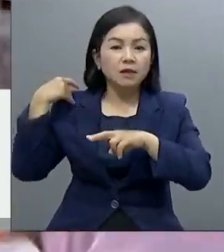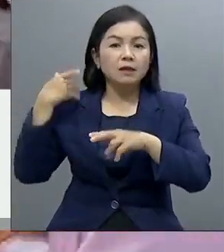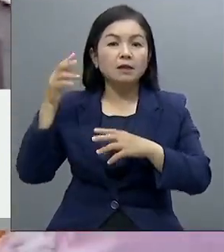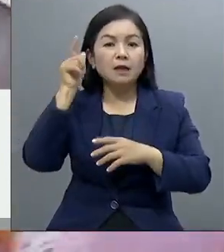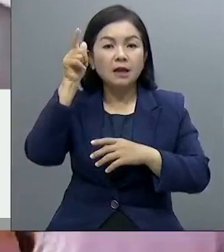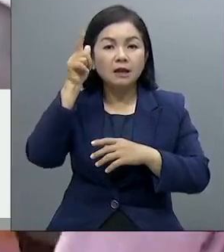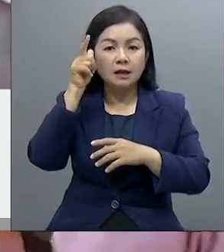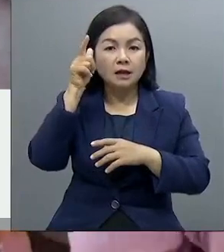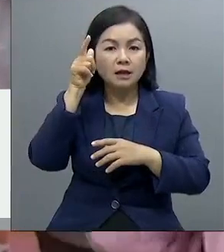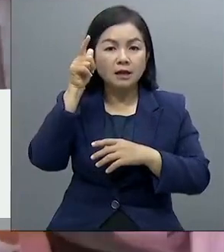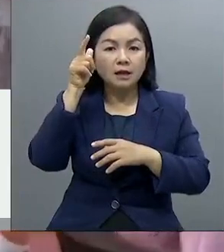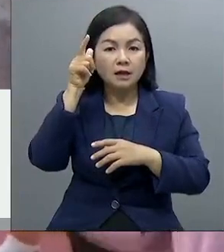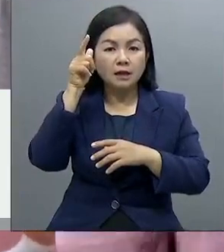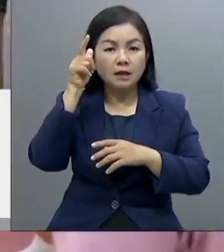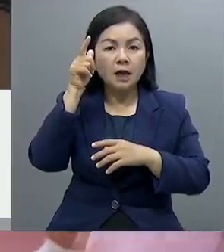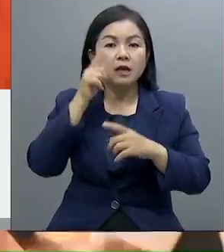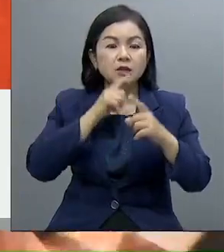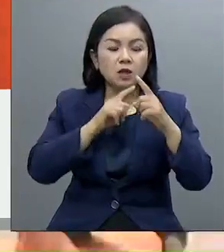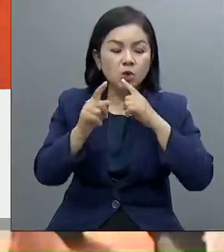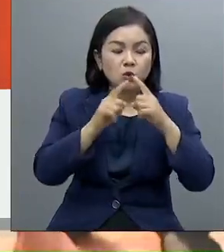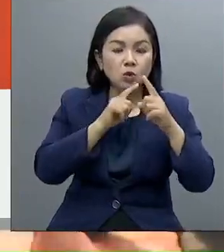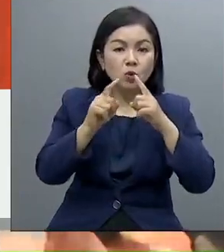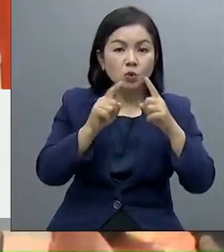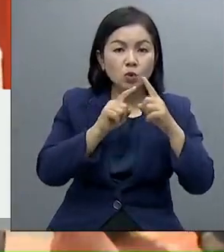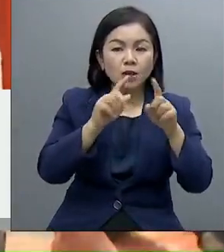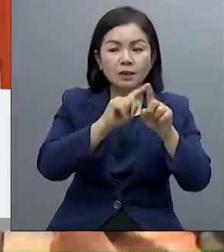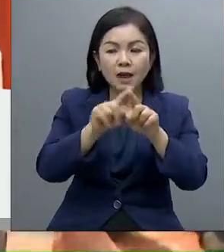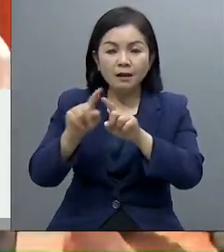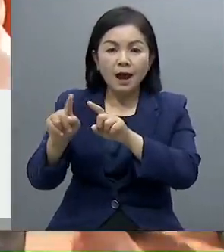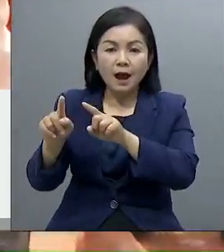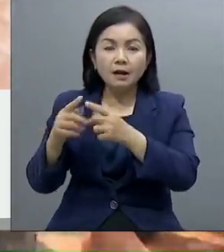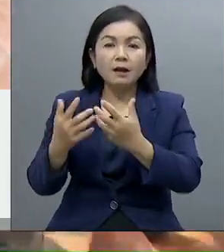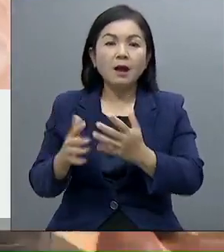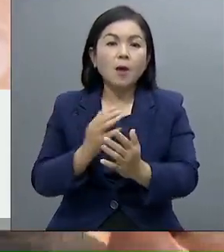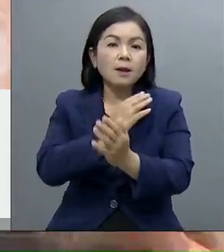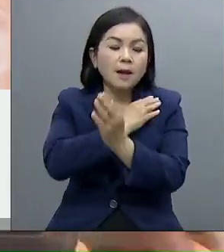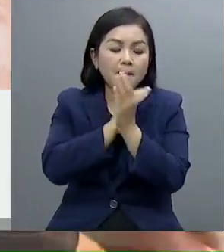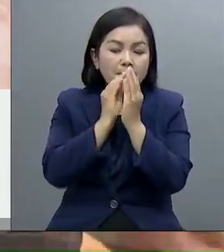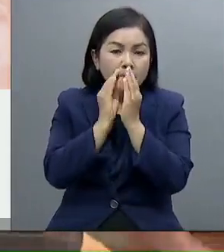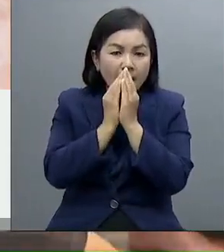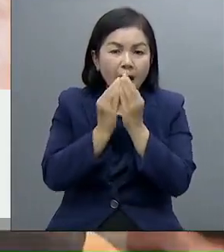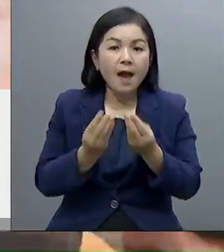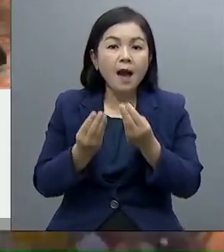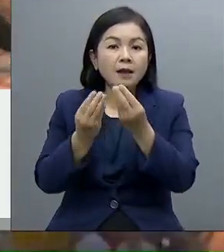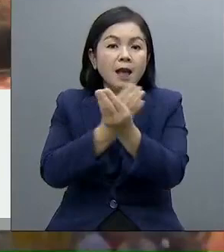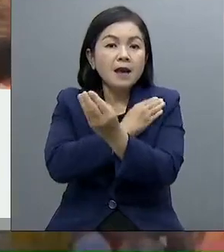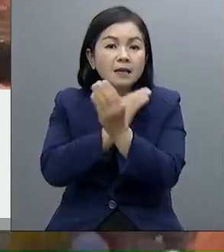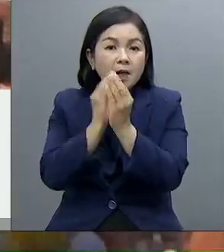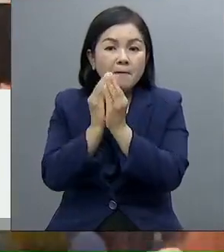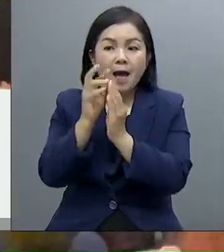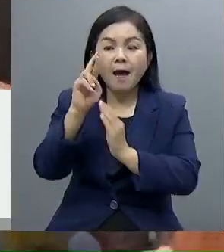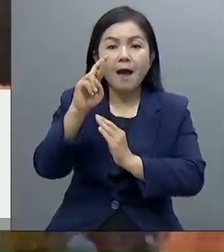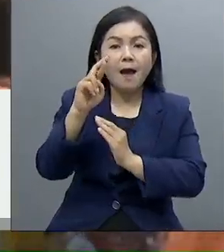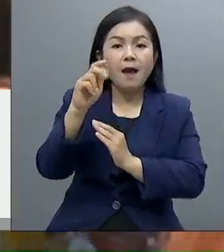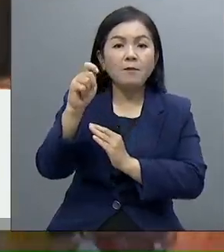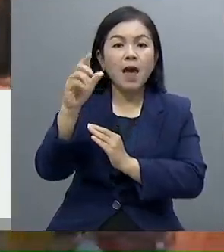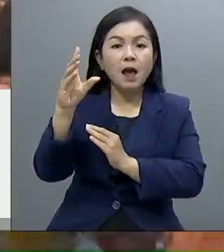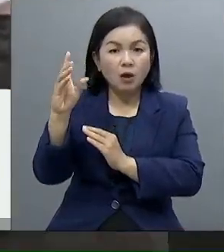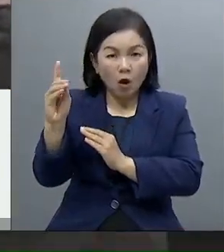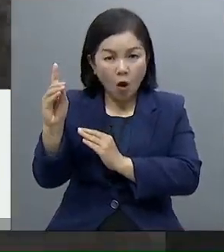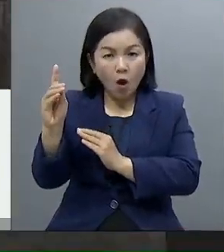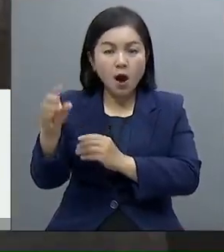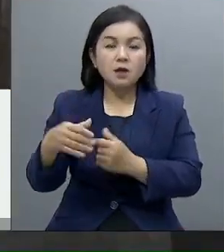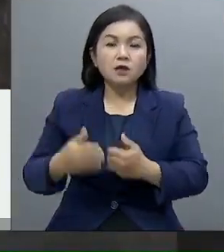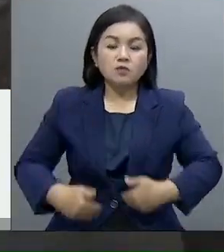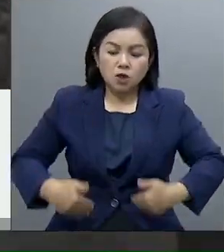มวลรับนะคะแล้วก็มีพระสงฆ์ในพื้นที่มอบพระรอดรำพูนแล้วก็ให้พรนะคะว่าขอให้อายุมั่นขวัญ